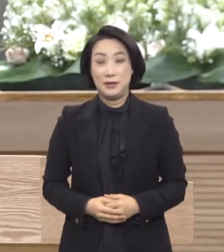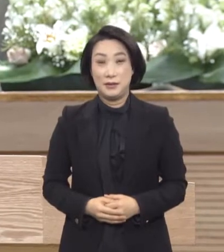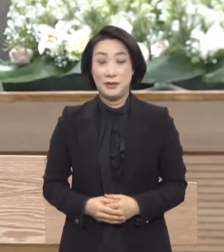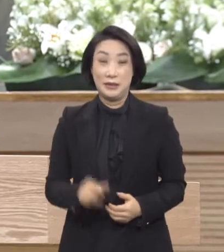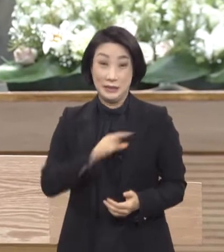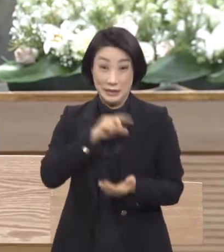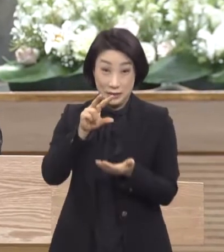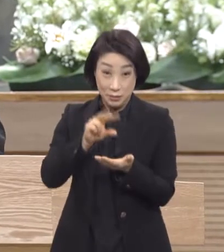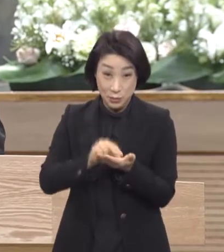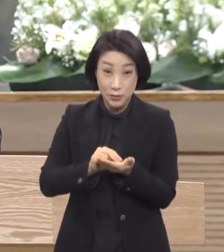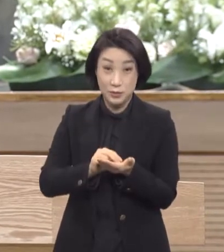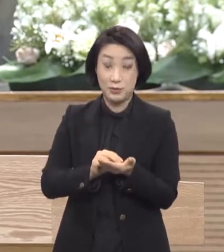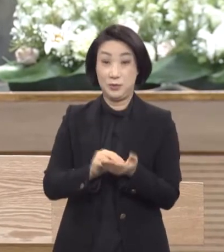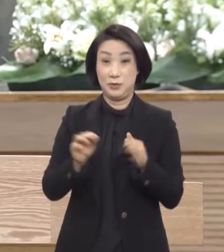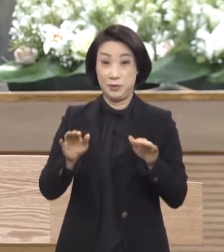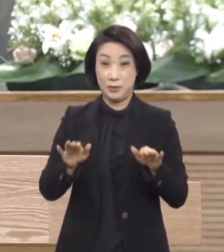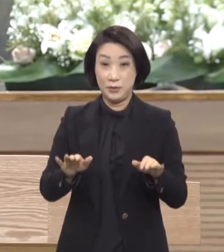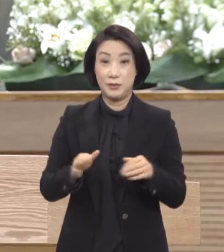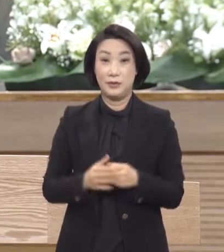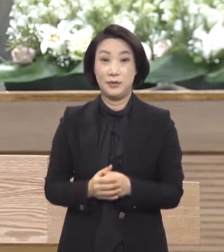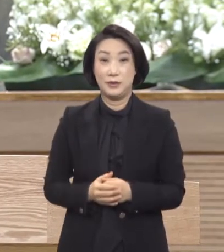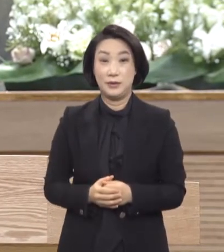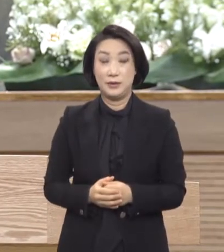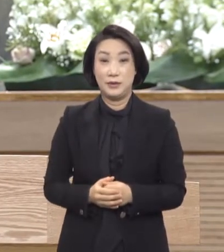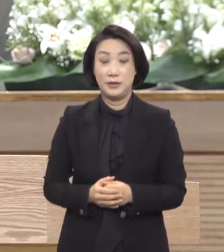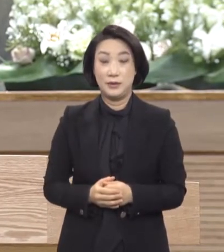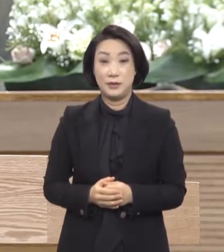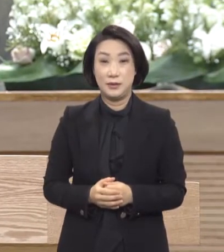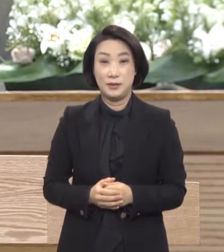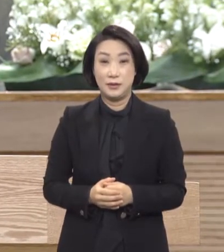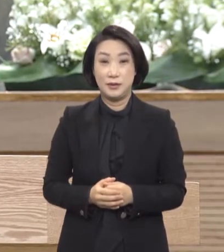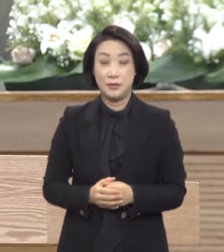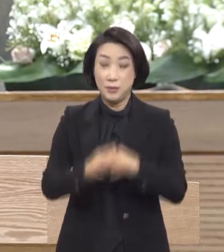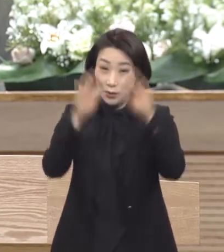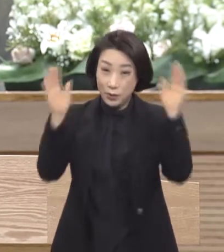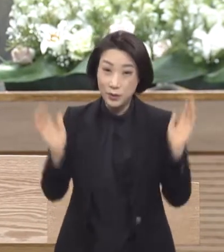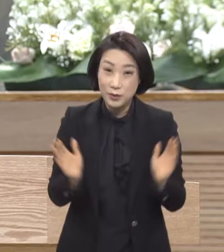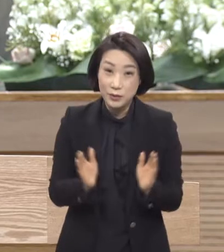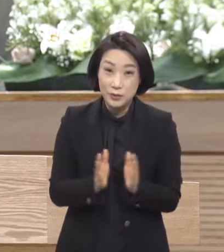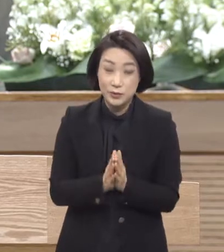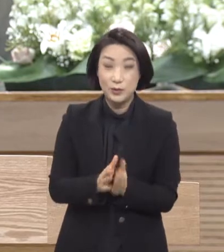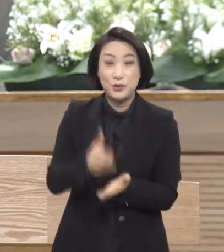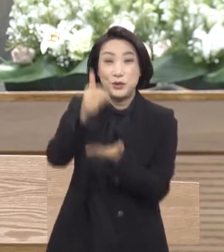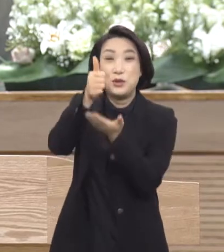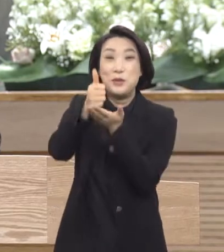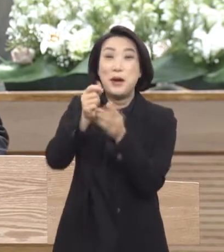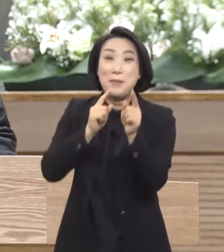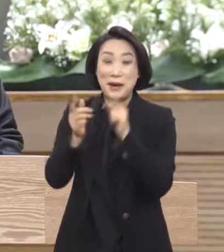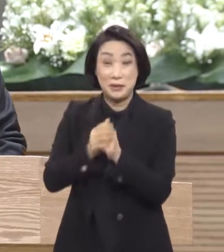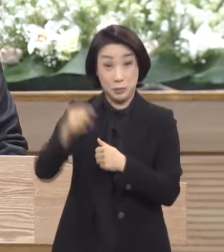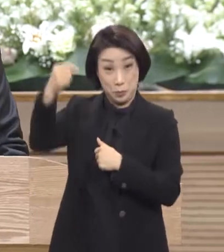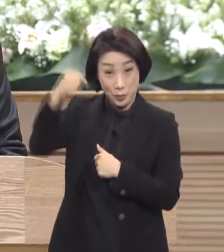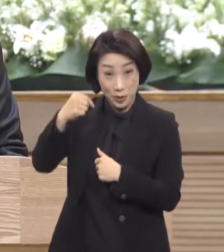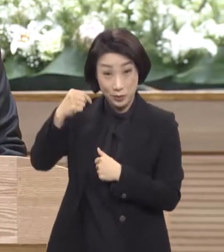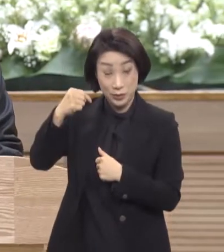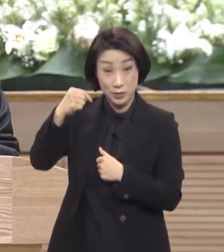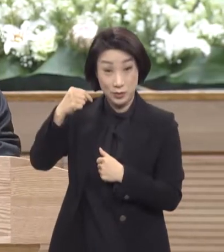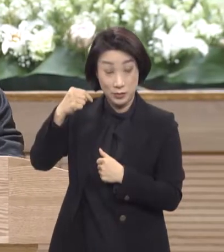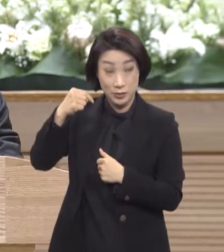이와 같은 제목으로 전부 다 주님 말씀을